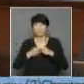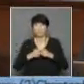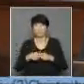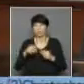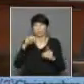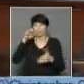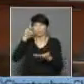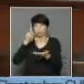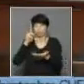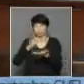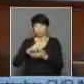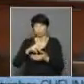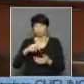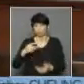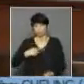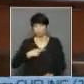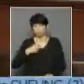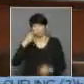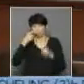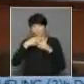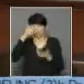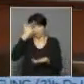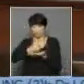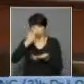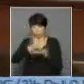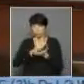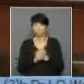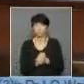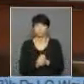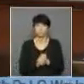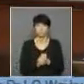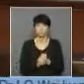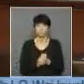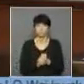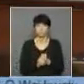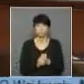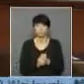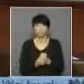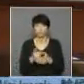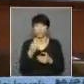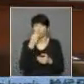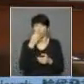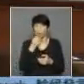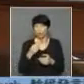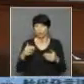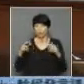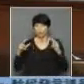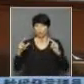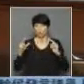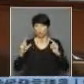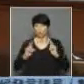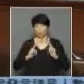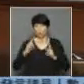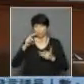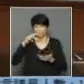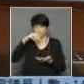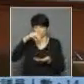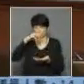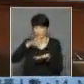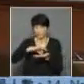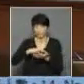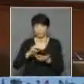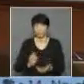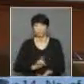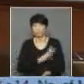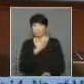為才，咁先可以幫到香港。主席，基本上香港係一個福地，是沒有天災的，但我們就必須要